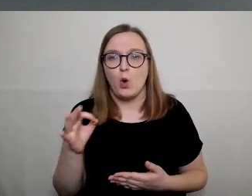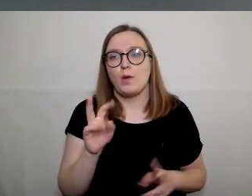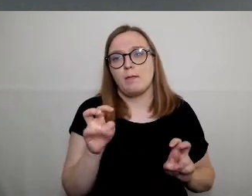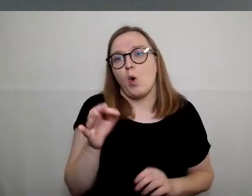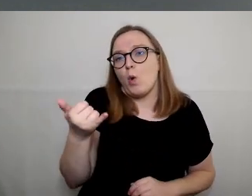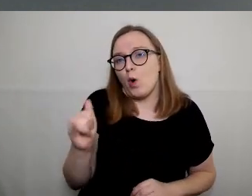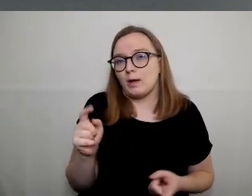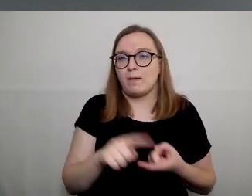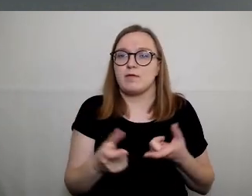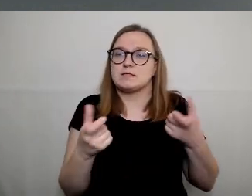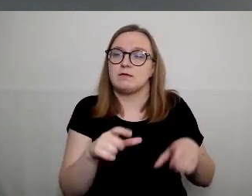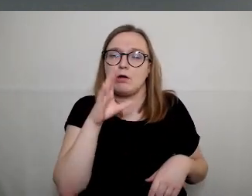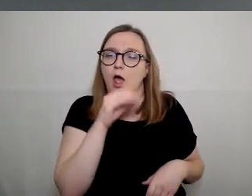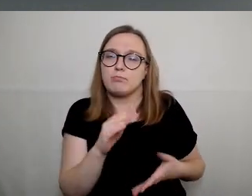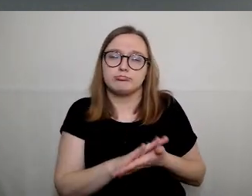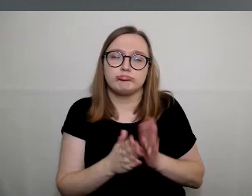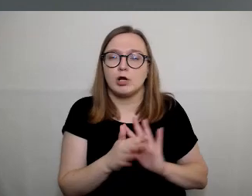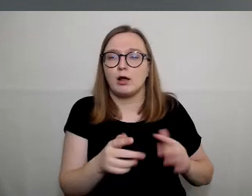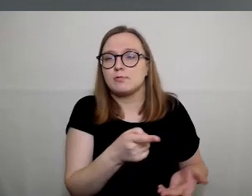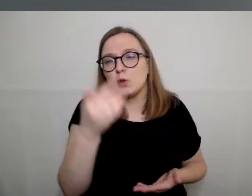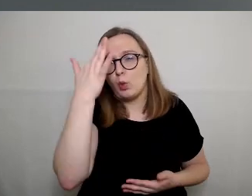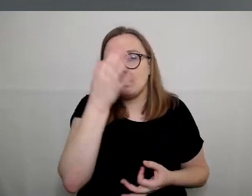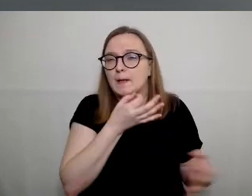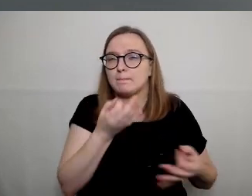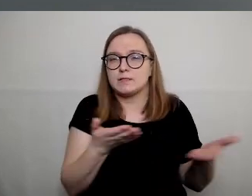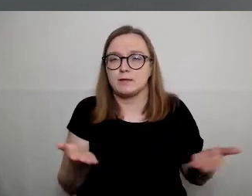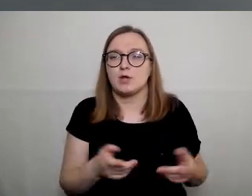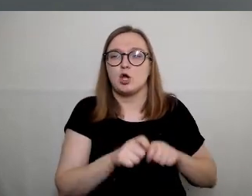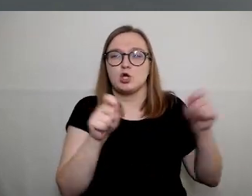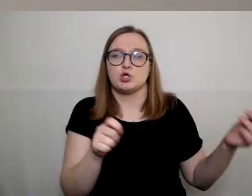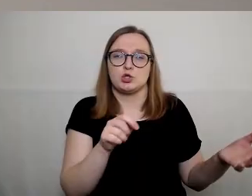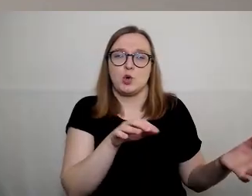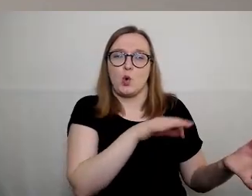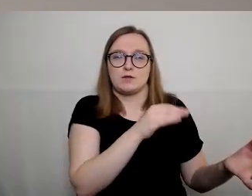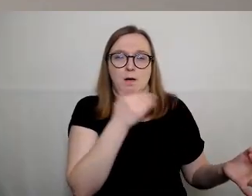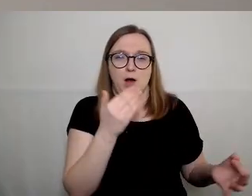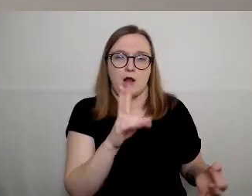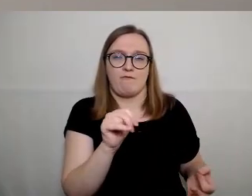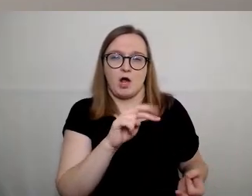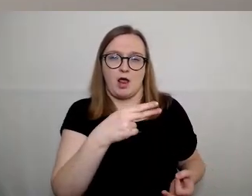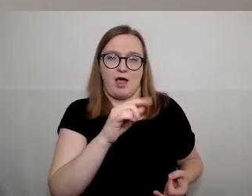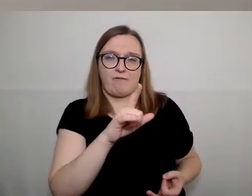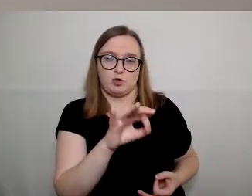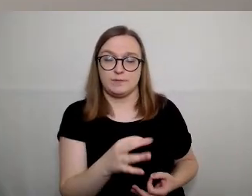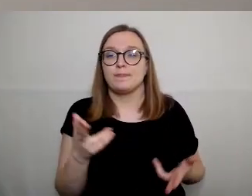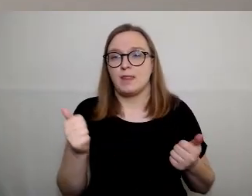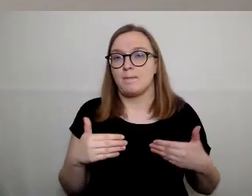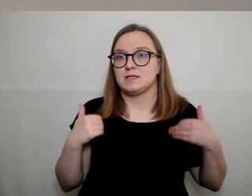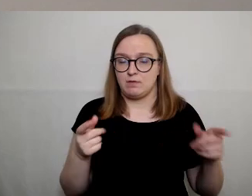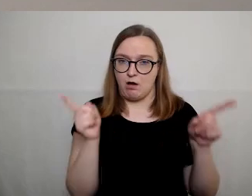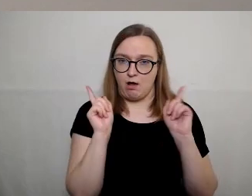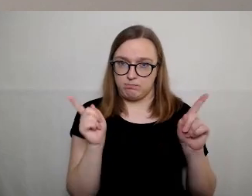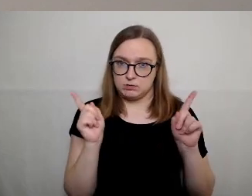kompetencijos priklauso. Artūras Varankevičius, Tėvynės sąjunga, Krikščionys demokratai. Taip, be abejo, sveikatos apsauga